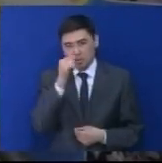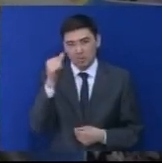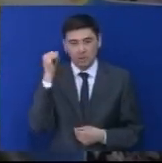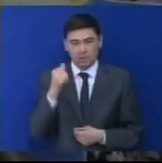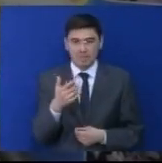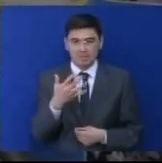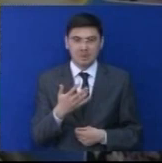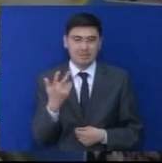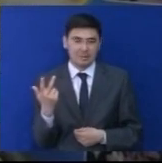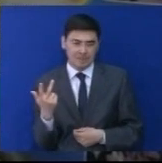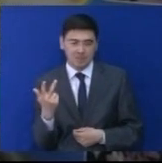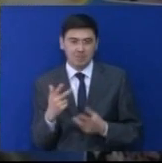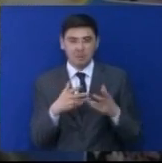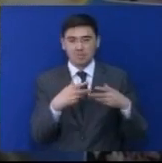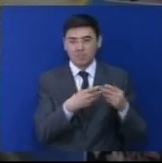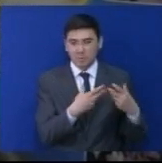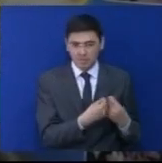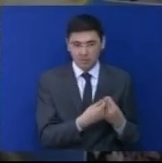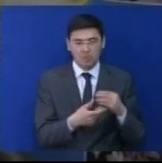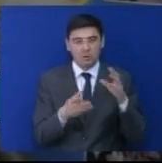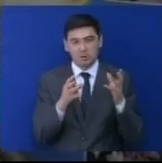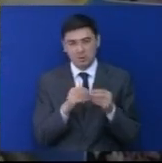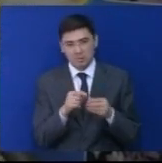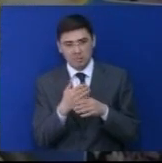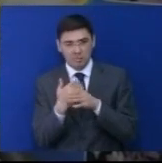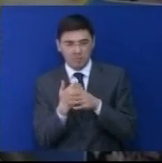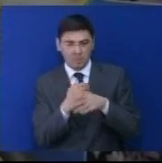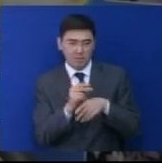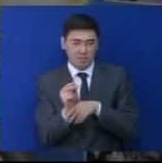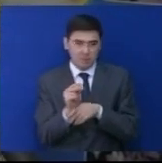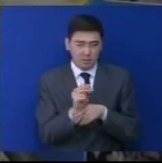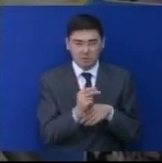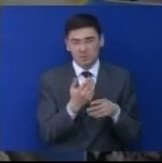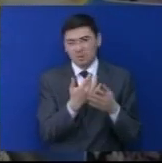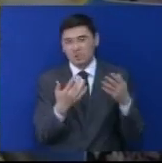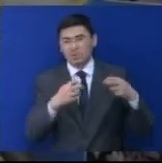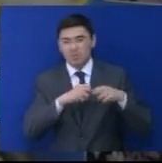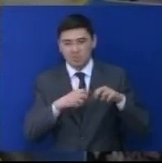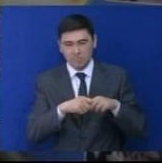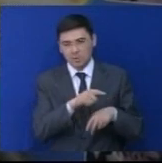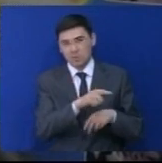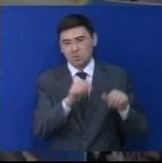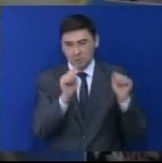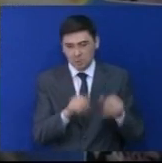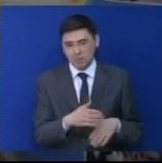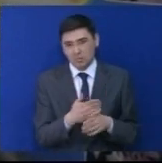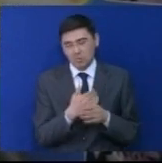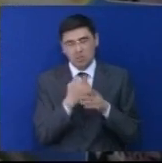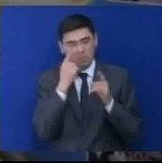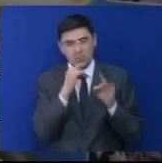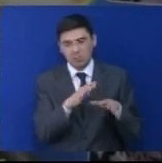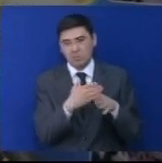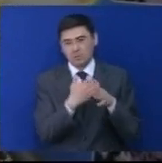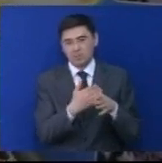год 53 семьи, где они прошли полную реабилитацию решением всех своих проблем. Большинство мы